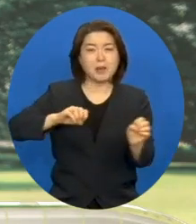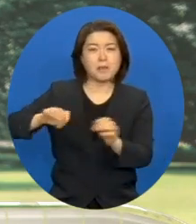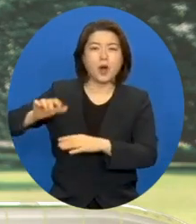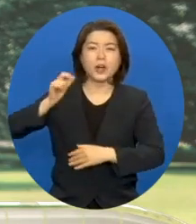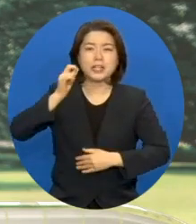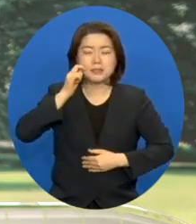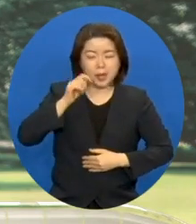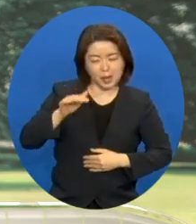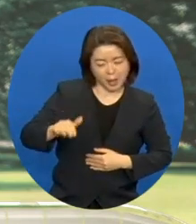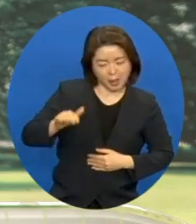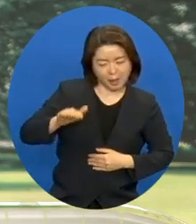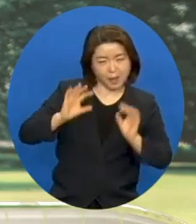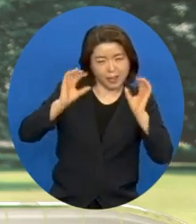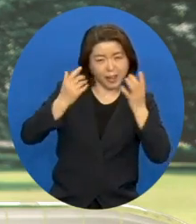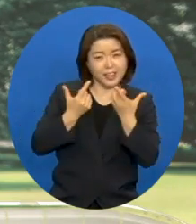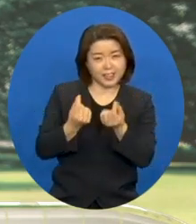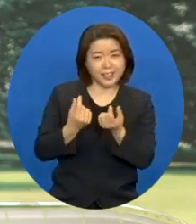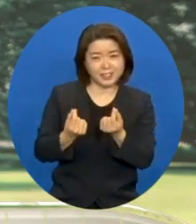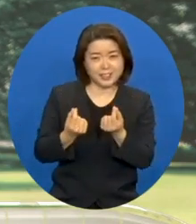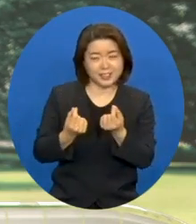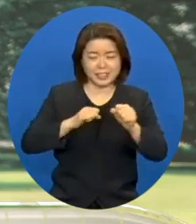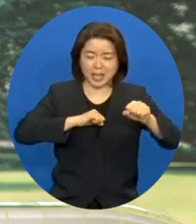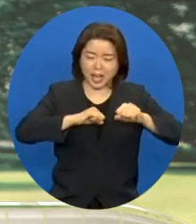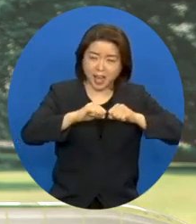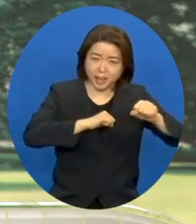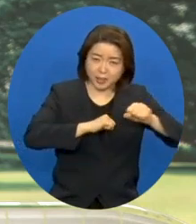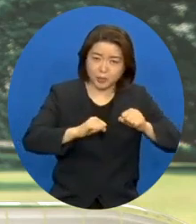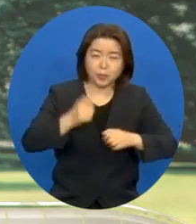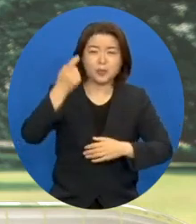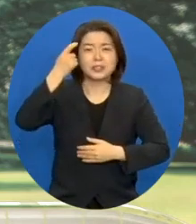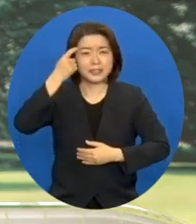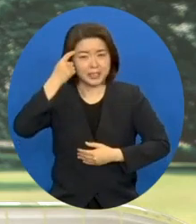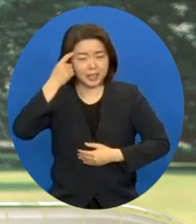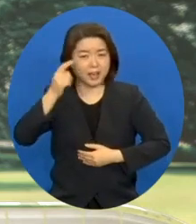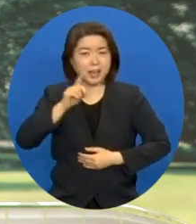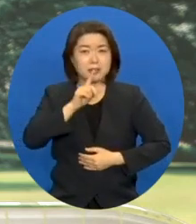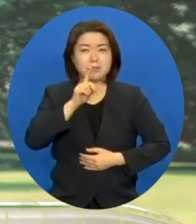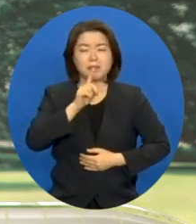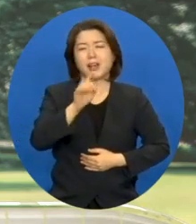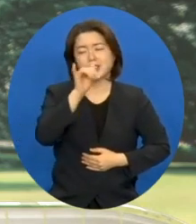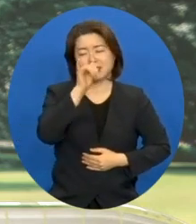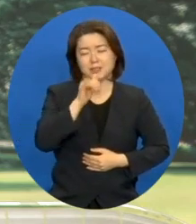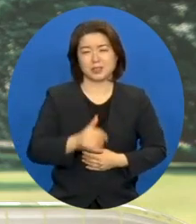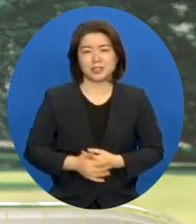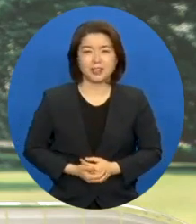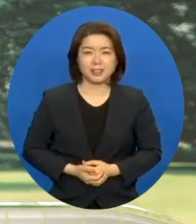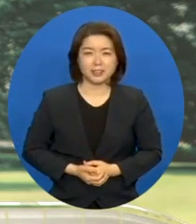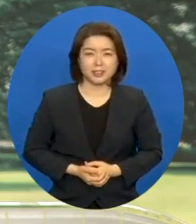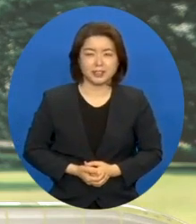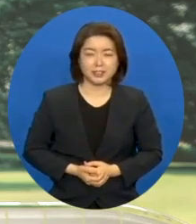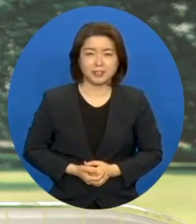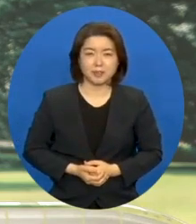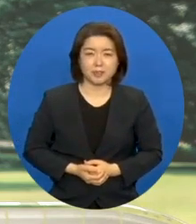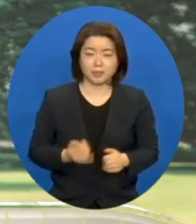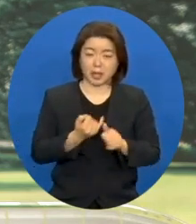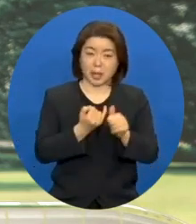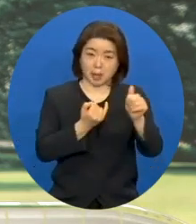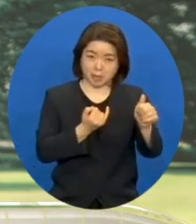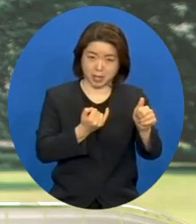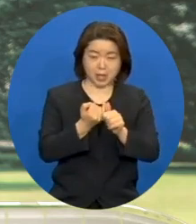못한 어린아이 같은 행동과 생각과 말이 있더라고요. 배우자가